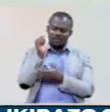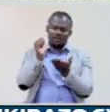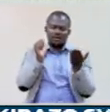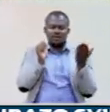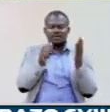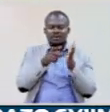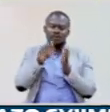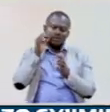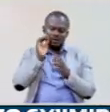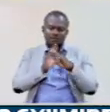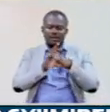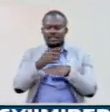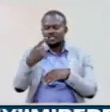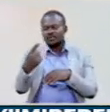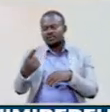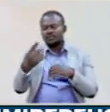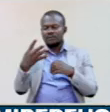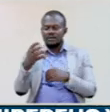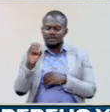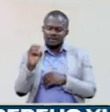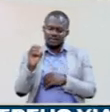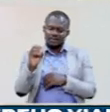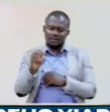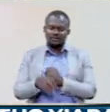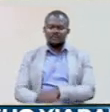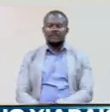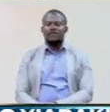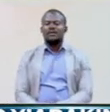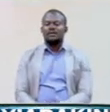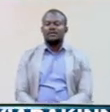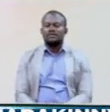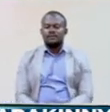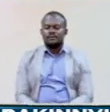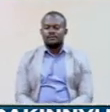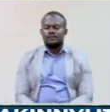bagura imbuto bagera ku 140 Kwizera Bosco mu mujyi wa Kigali.